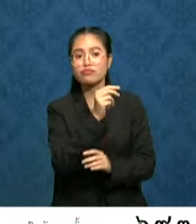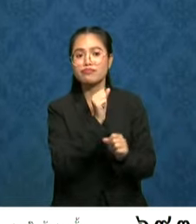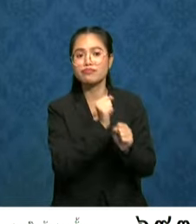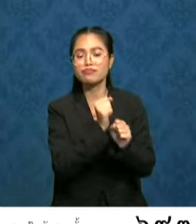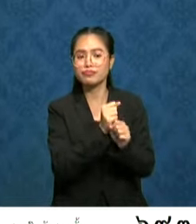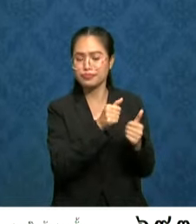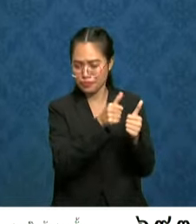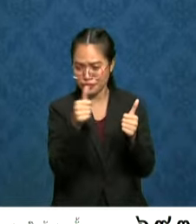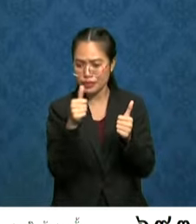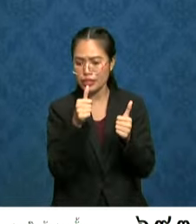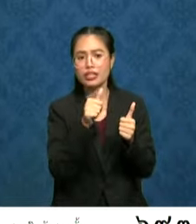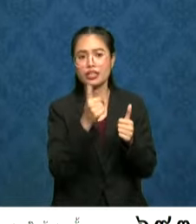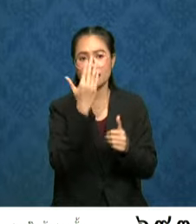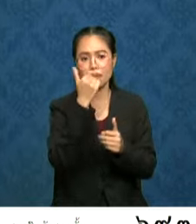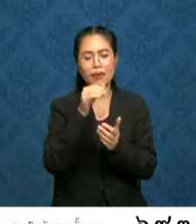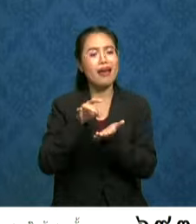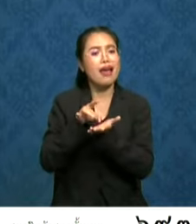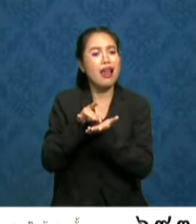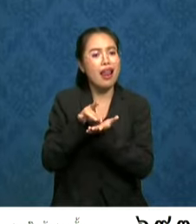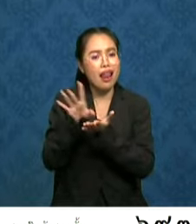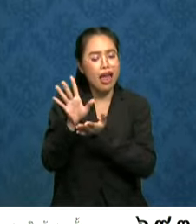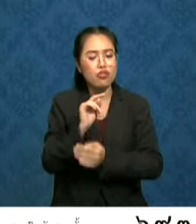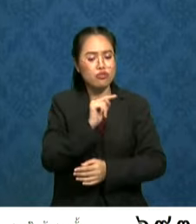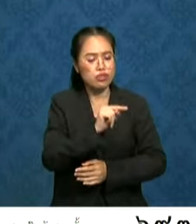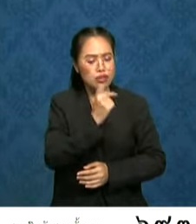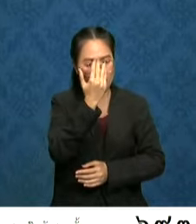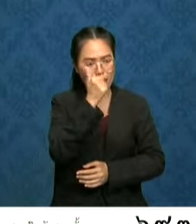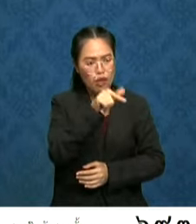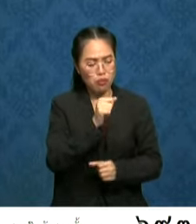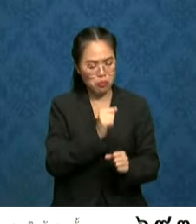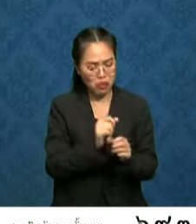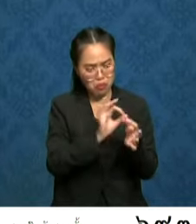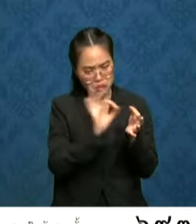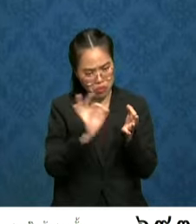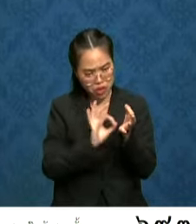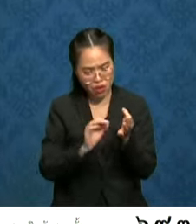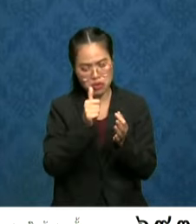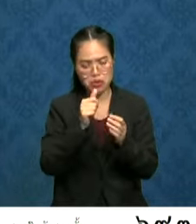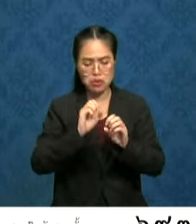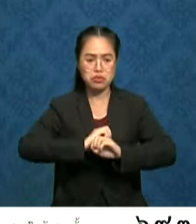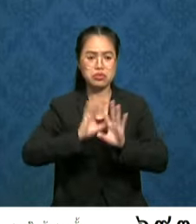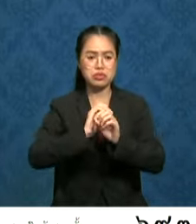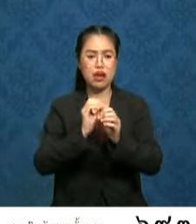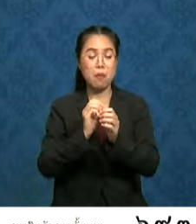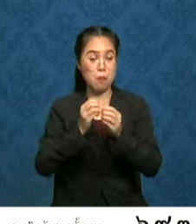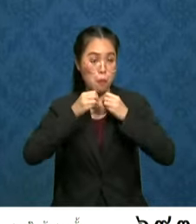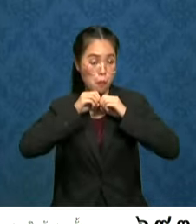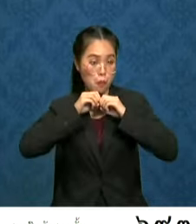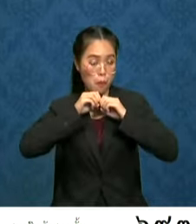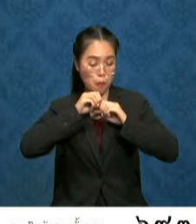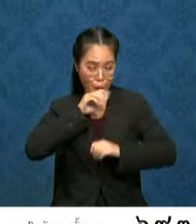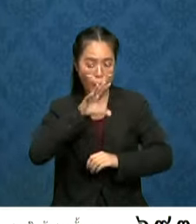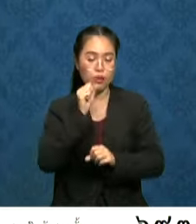ไม่เข้าใจว่าท่านไล่คนเขียนคำแถลงนโยบายคนนั้นออกไปทำไมนะคะมันชัดมากขนาดบอกว่าจะ